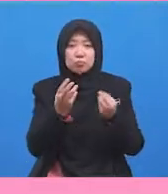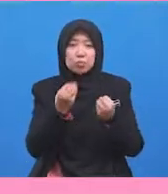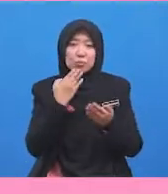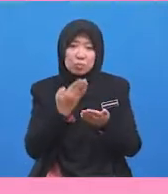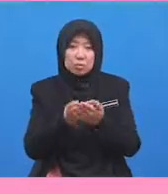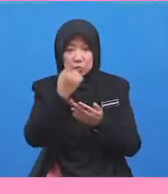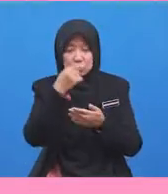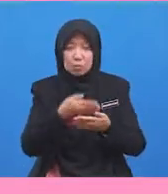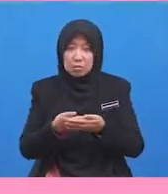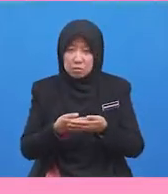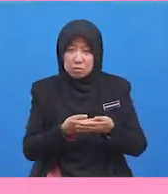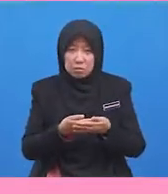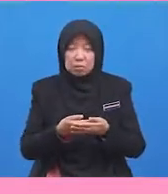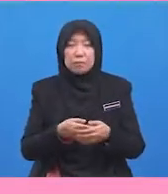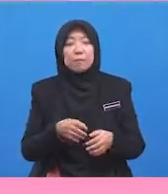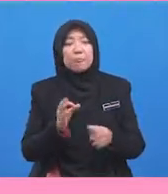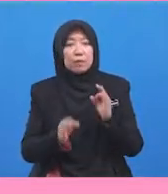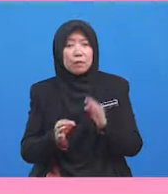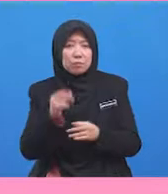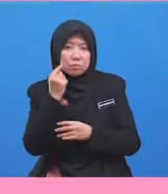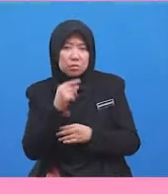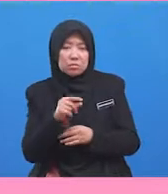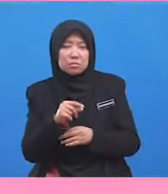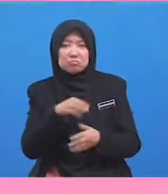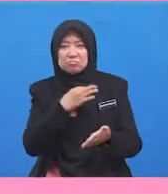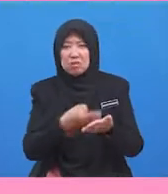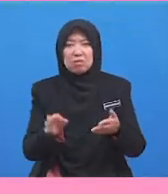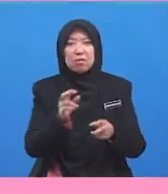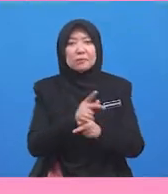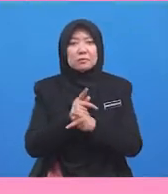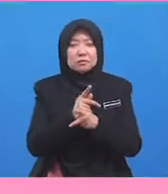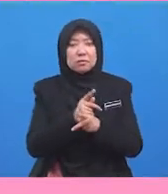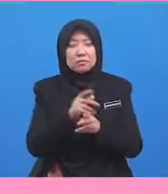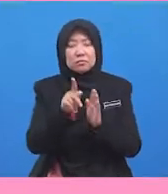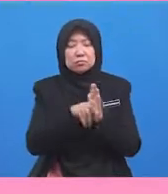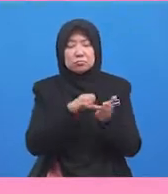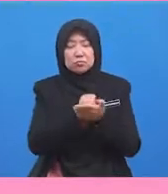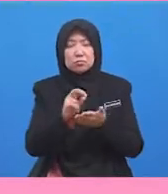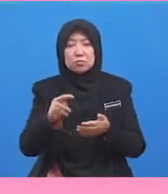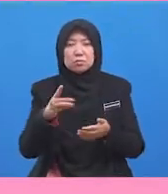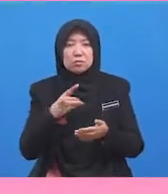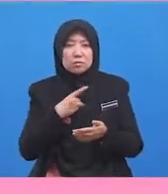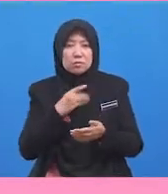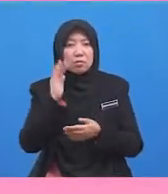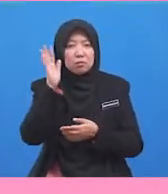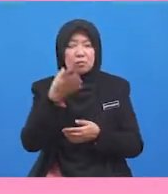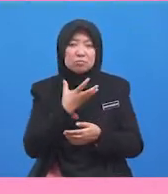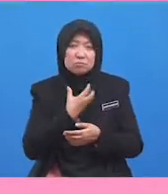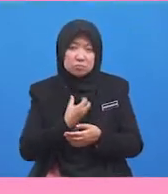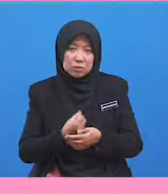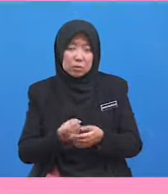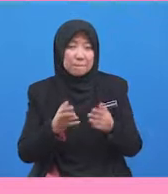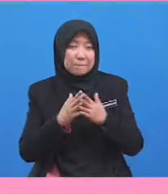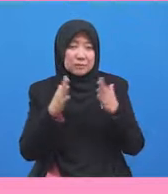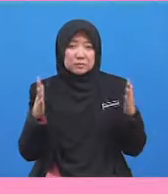anak-anaknya juga anak gadis gagal menjaga kesucian diri pastinya akan mengundang kekecewaan yang